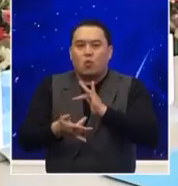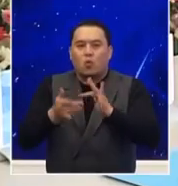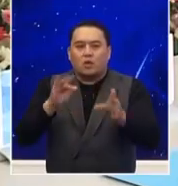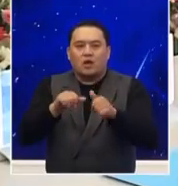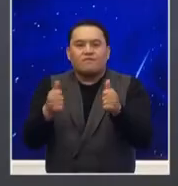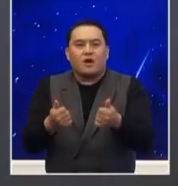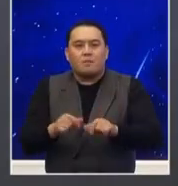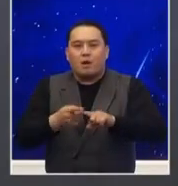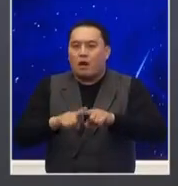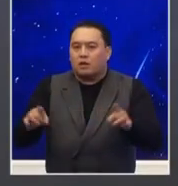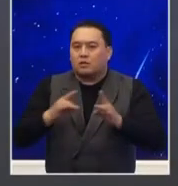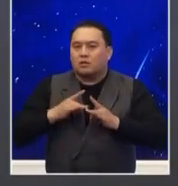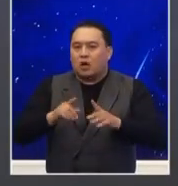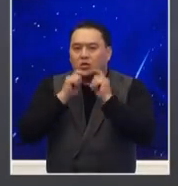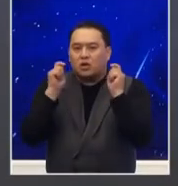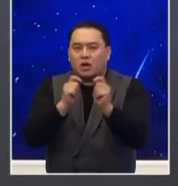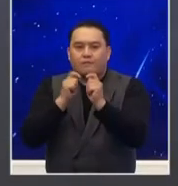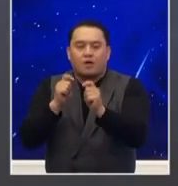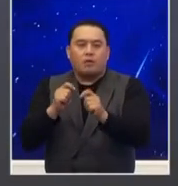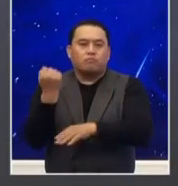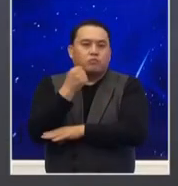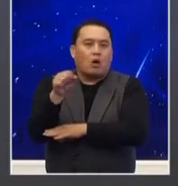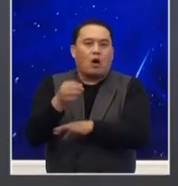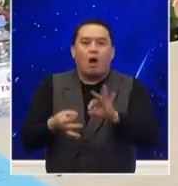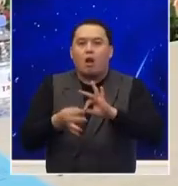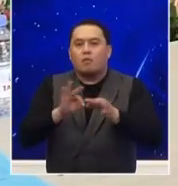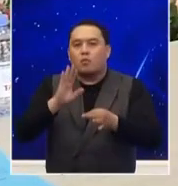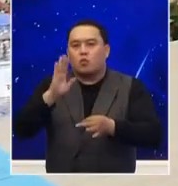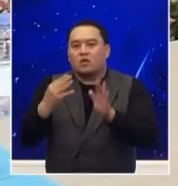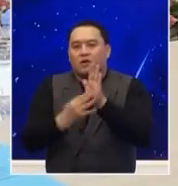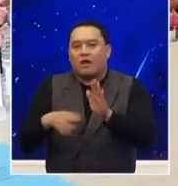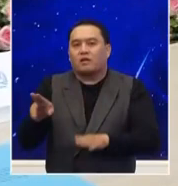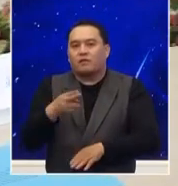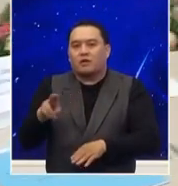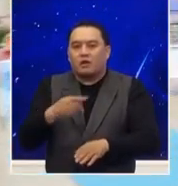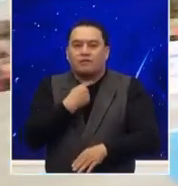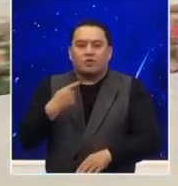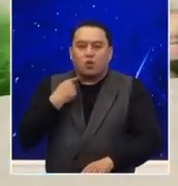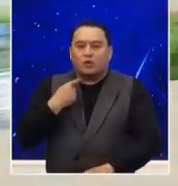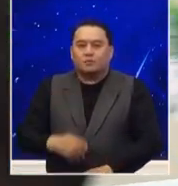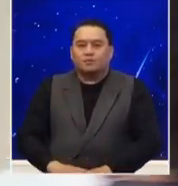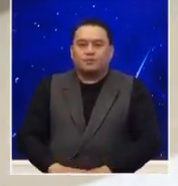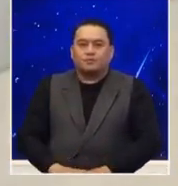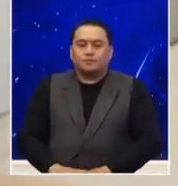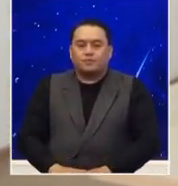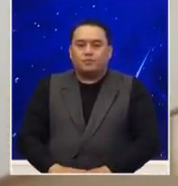онлайн-формате. Напомним, торжественное награждение победителей Олимпиады состоится 9 декабря в Талдыкургане.